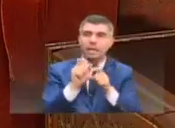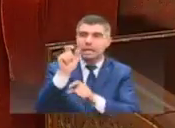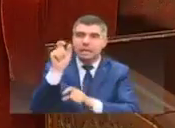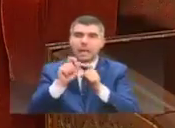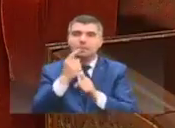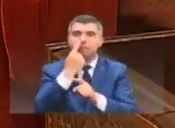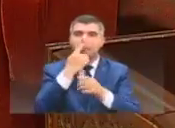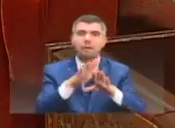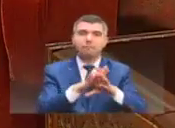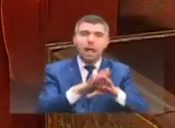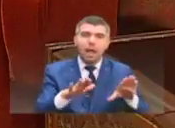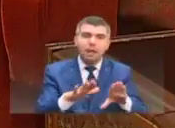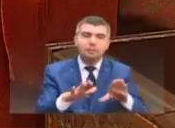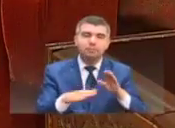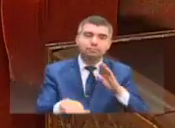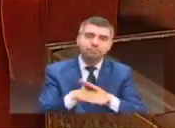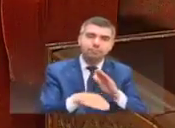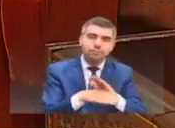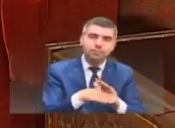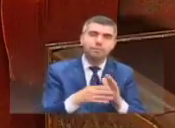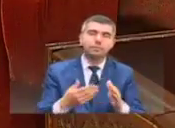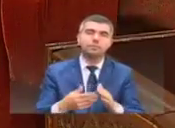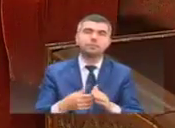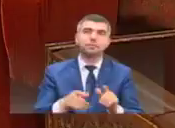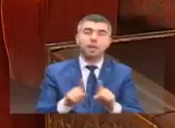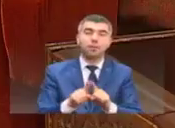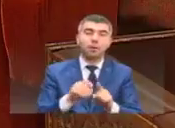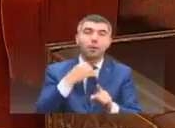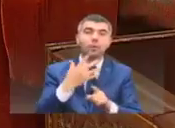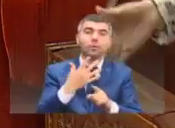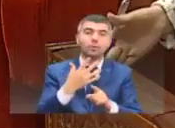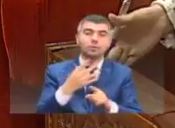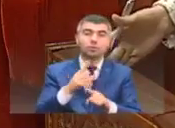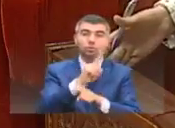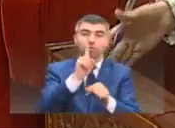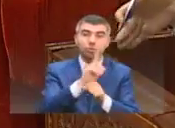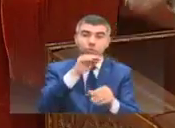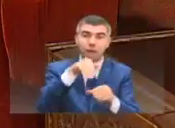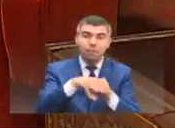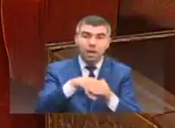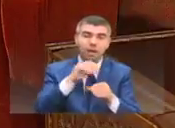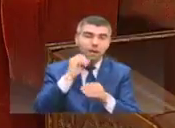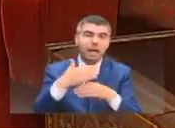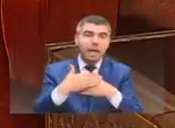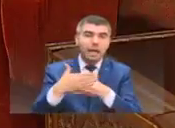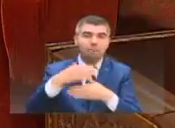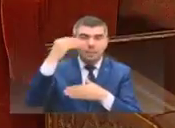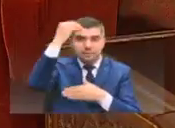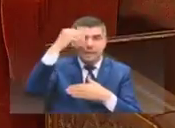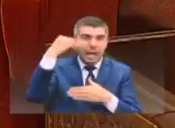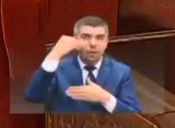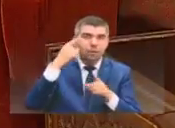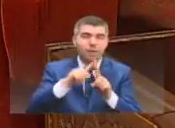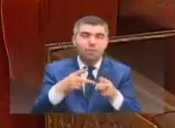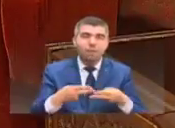العقد الصفقه عده مرات، ولكن المنطقه ديال غفصاي يعني تم الشروع فيها في 17 يونيو، يعني تم الشروع في الجزء الاول الشطر الاول